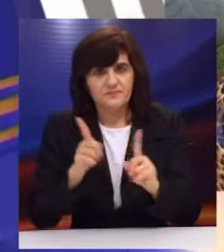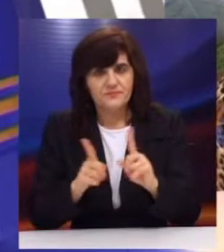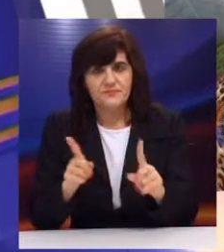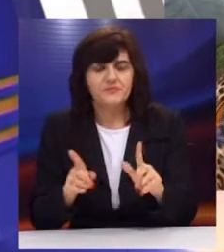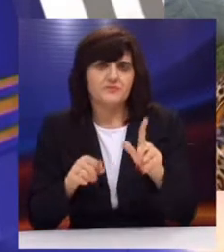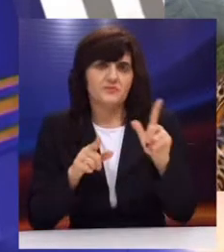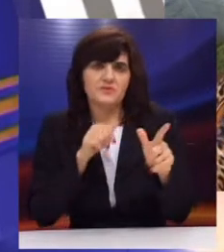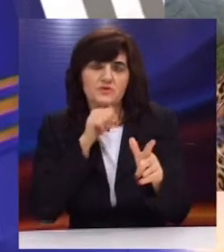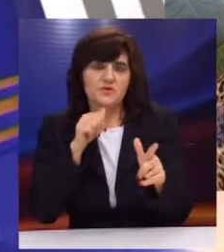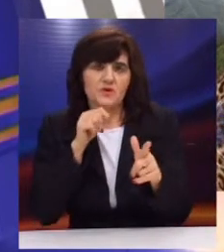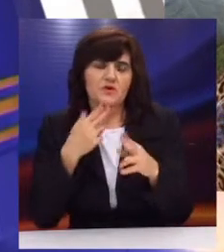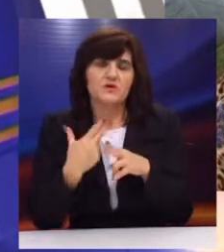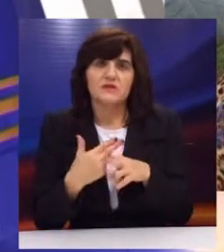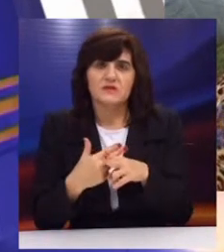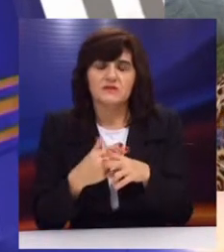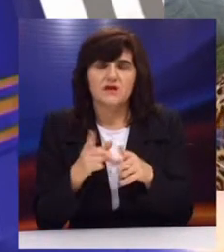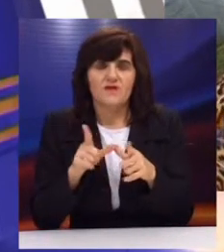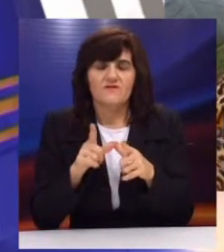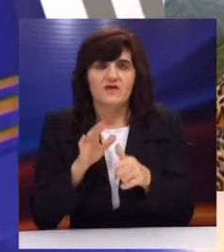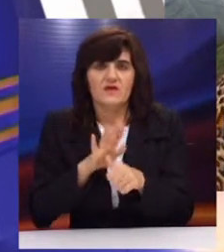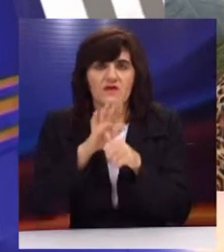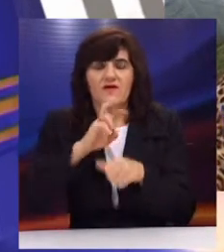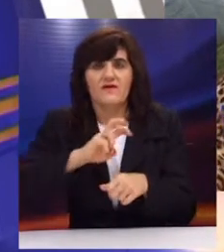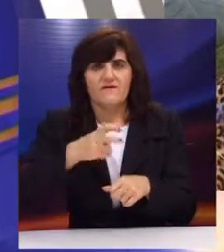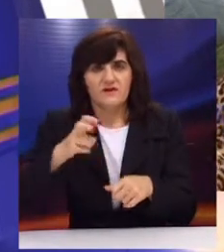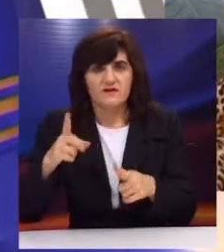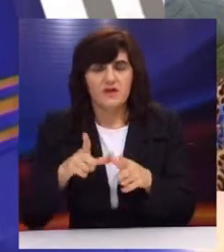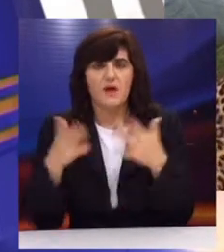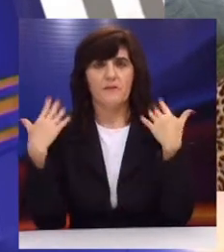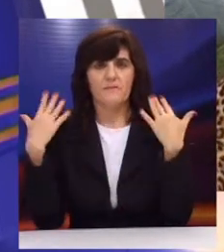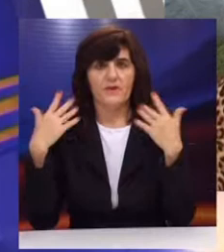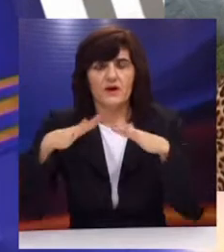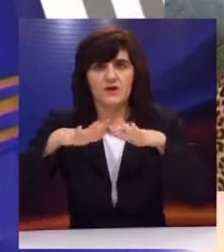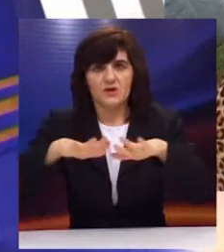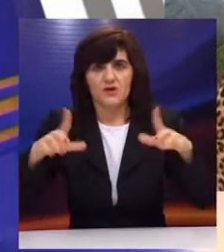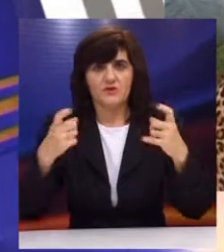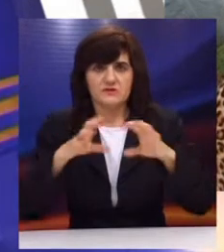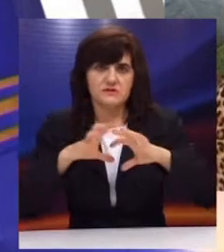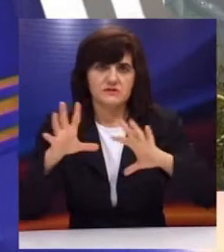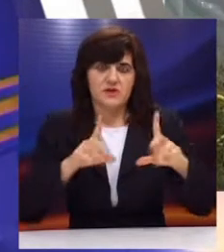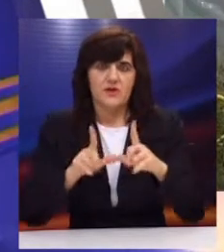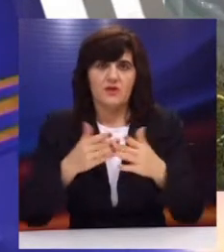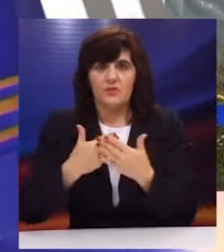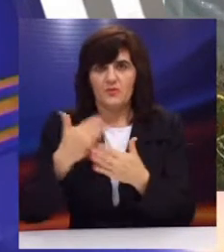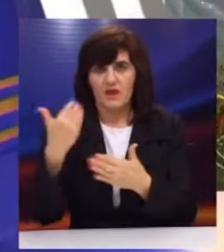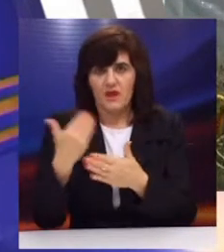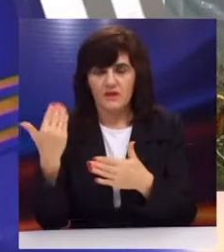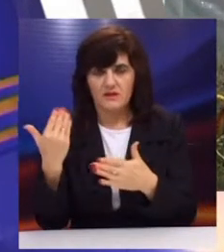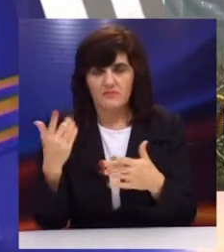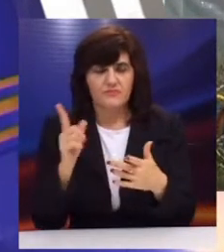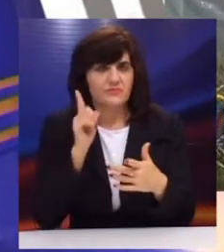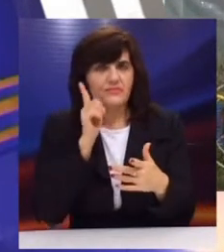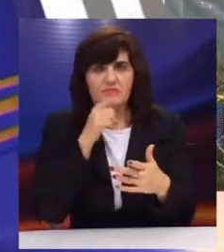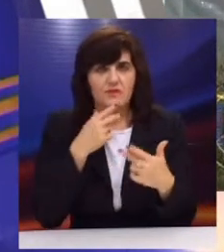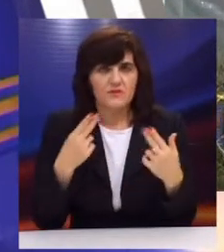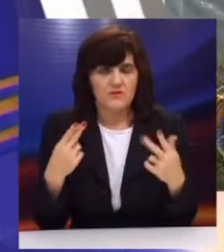spiree, tu su berberisi i generalno vrste koje se koriste i za parkove i za namene grada. Jako puno znači jer